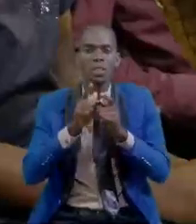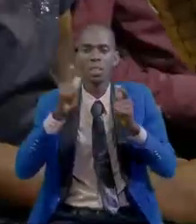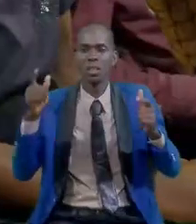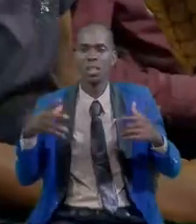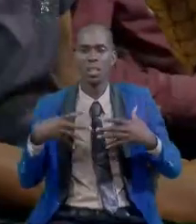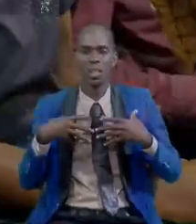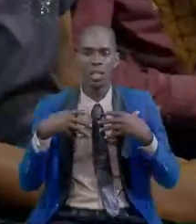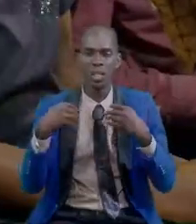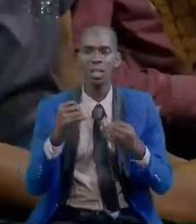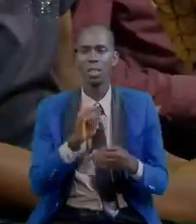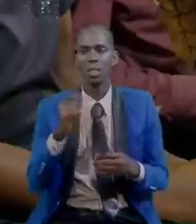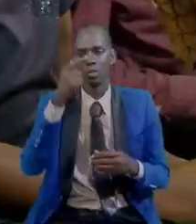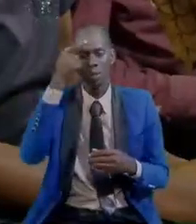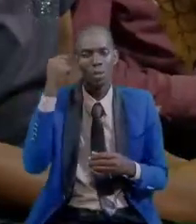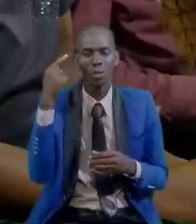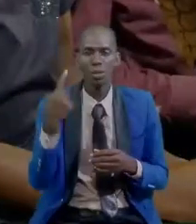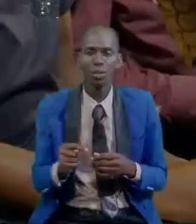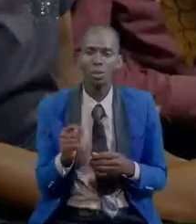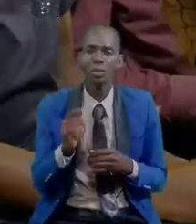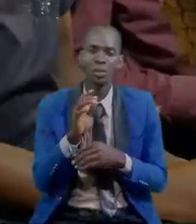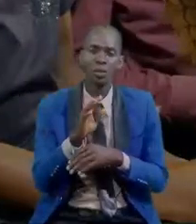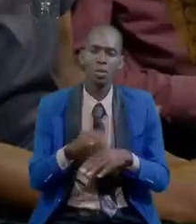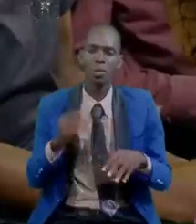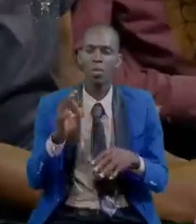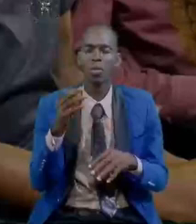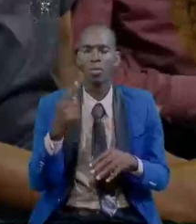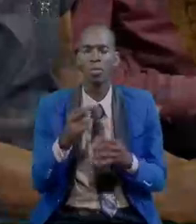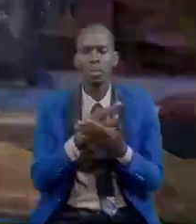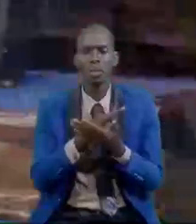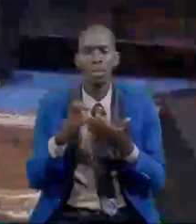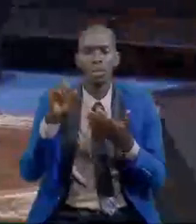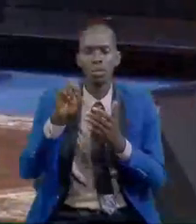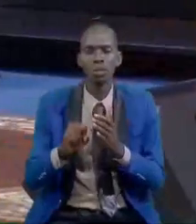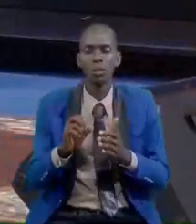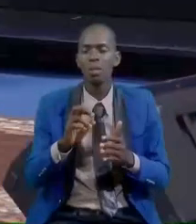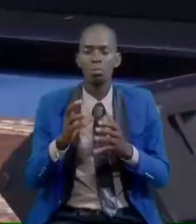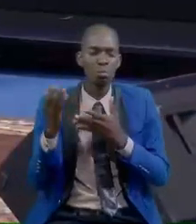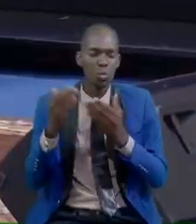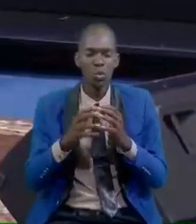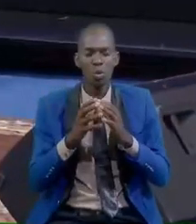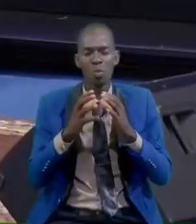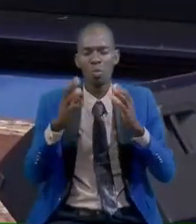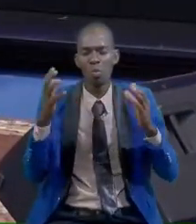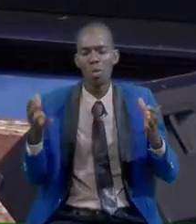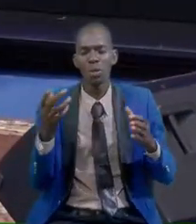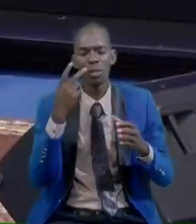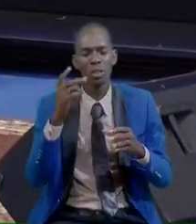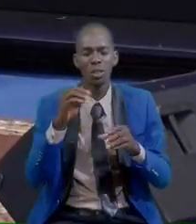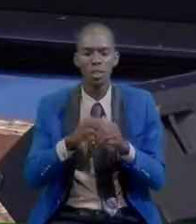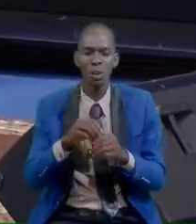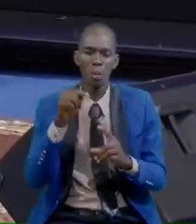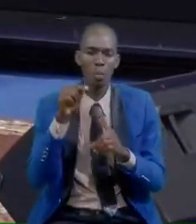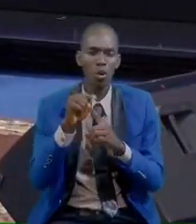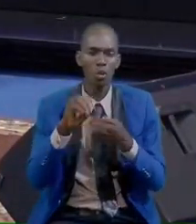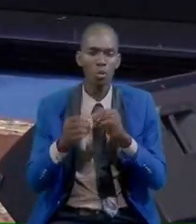Parce que la prière du juste a une grande efficacité. Deuxième point maintenant.